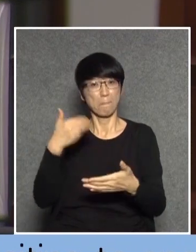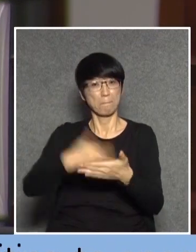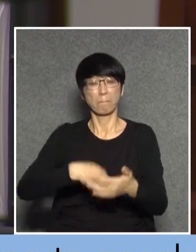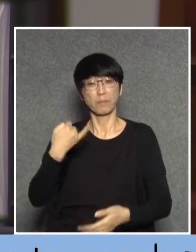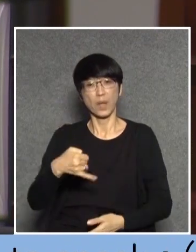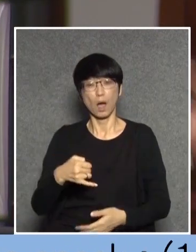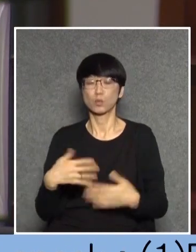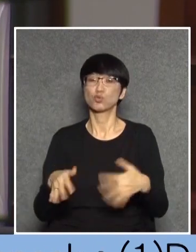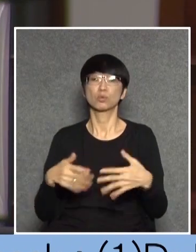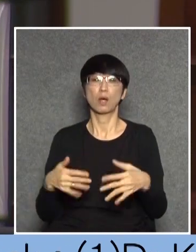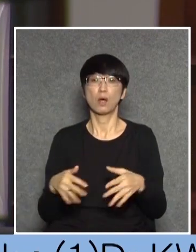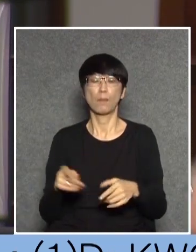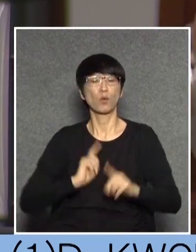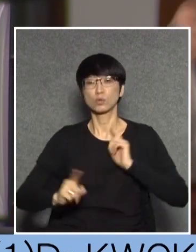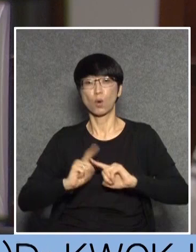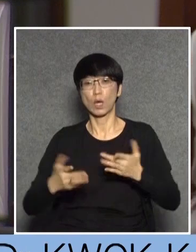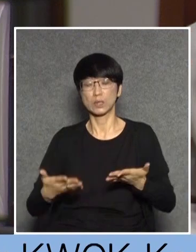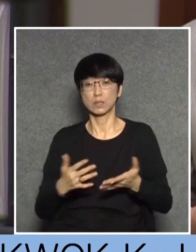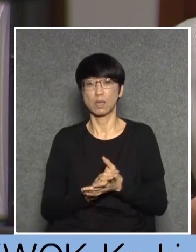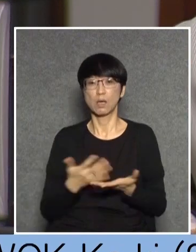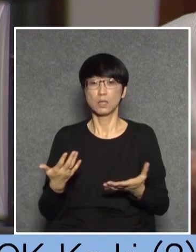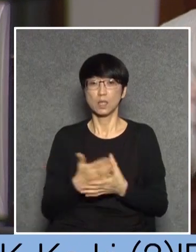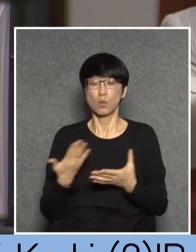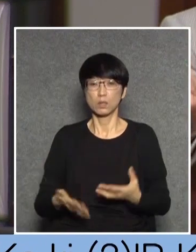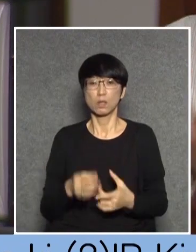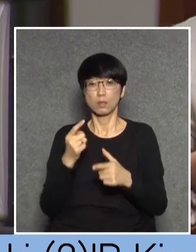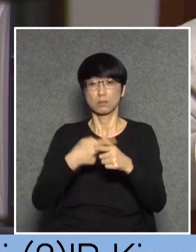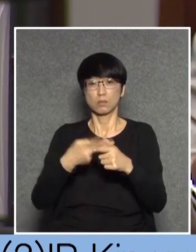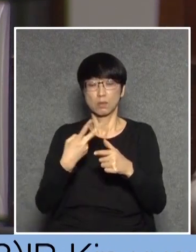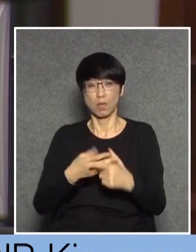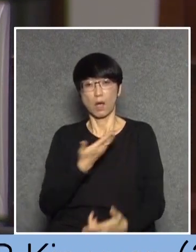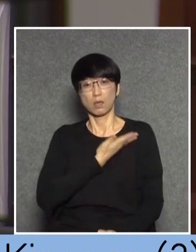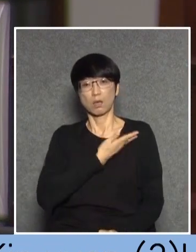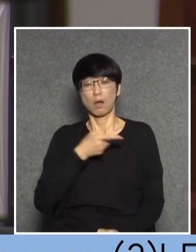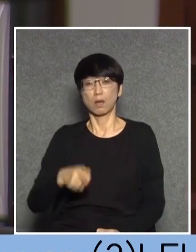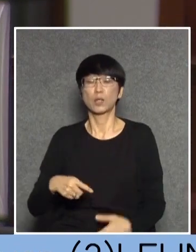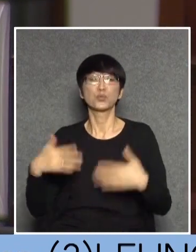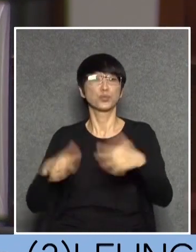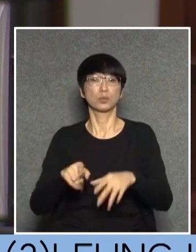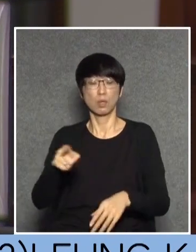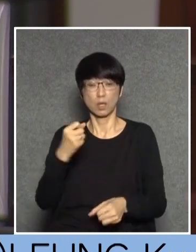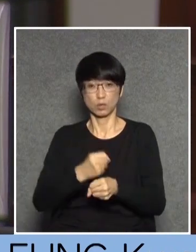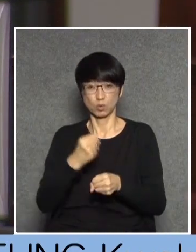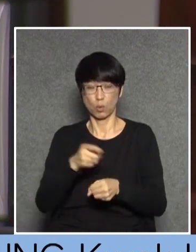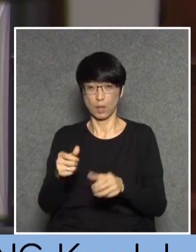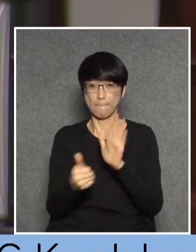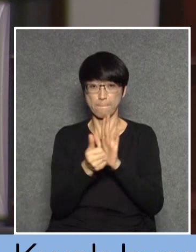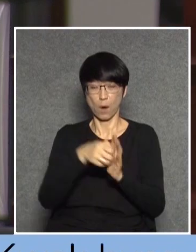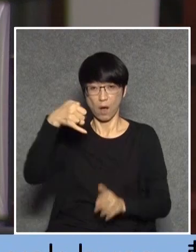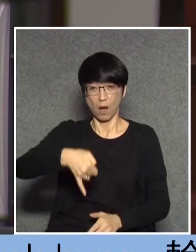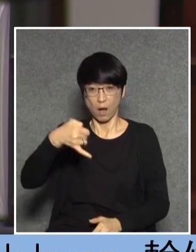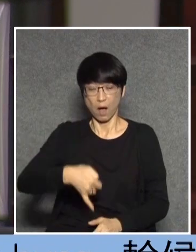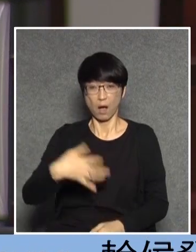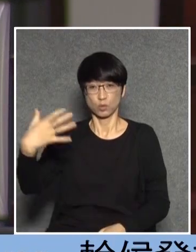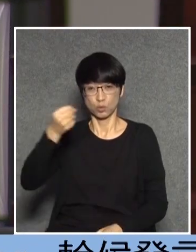嘛？咁啊算啦，誒冇乜所謂啊。而家咁你都還掂，仲有呢兩三個月捱埋呢波，你都收工啦。而家你做嘅嘢就係幫下一屆主席做噶